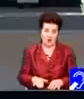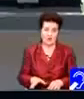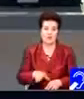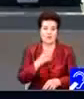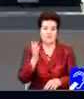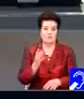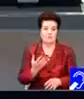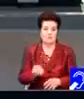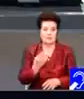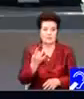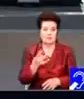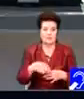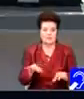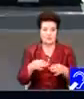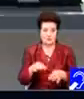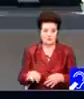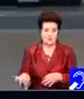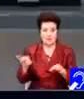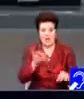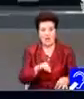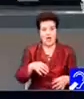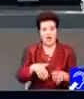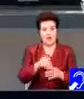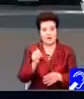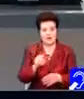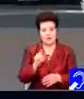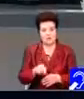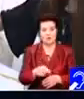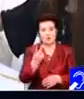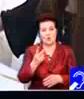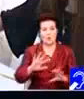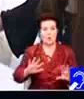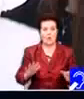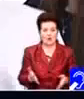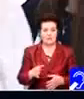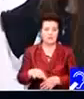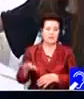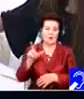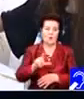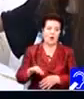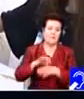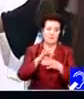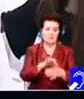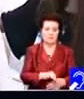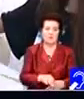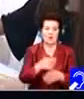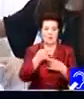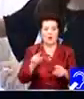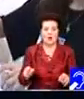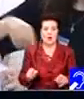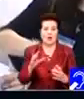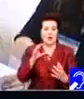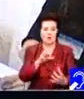această dată cazuri de transport colectiv a alegătorilor. În cel puțin 2 cazuri, oamenii au fost duși la secția de votare cu